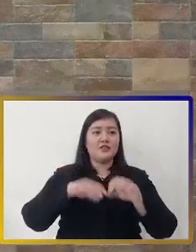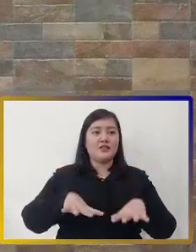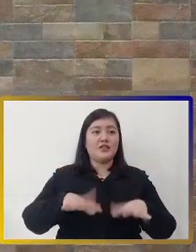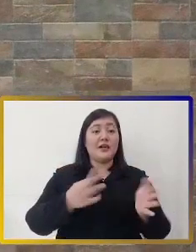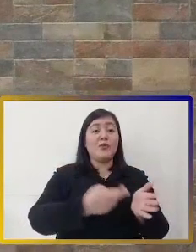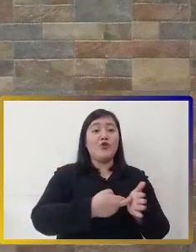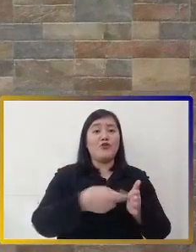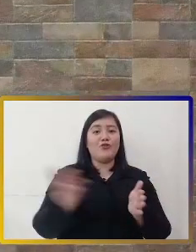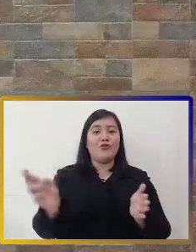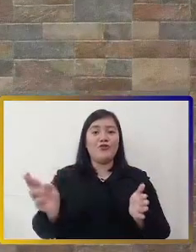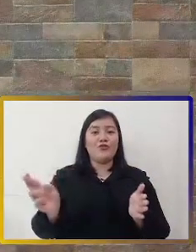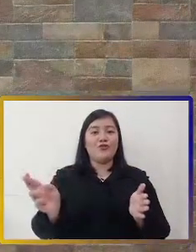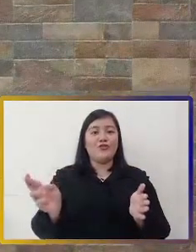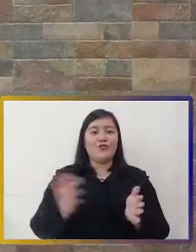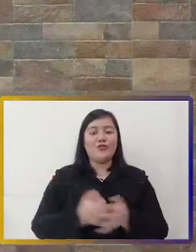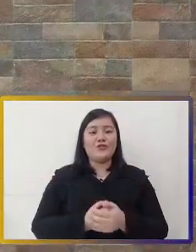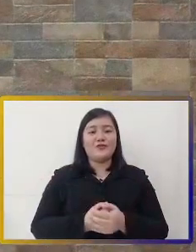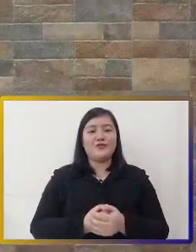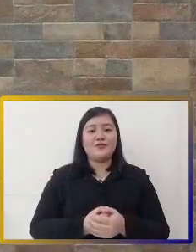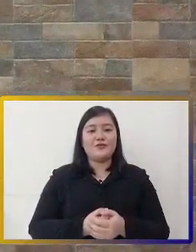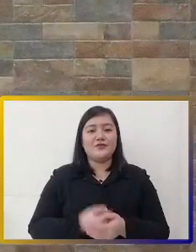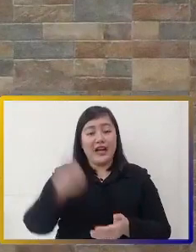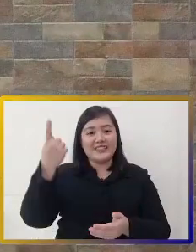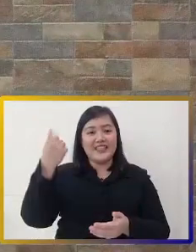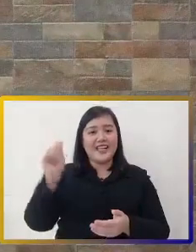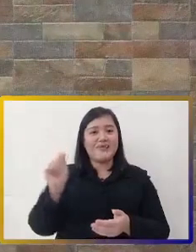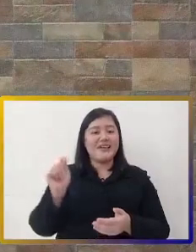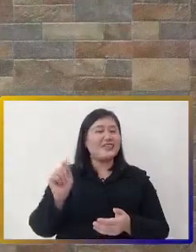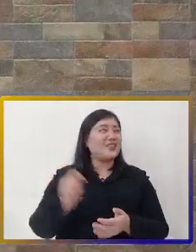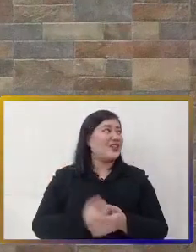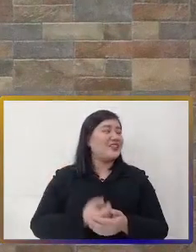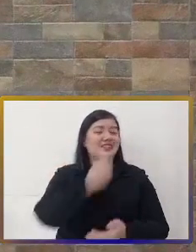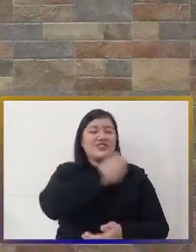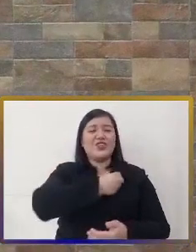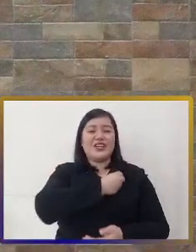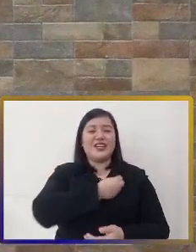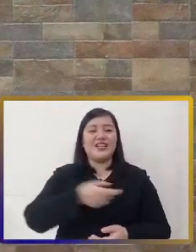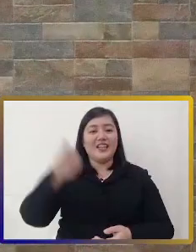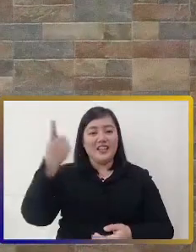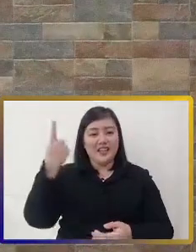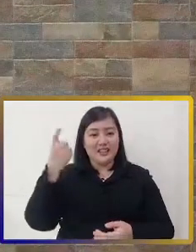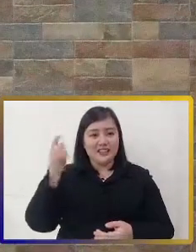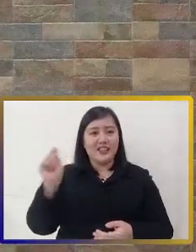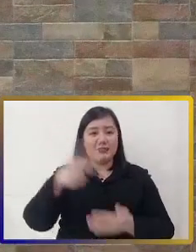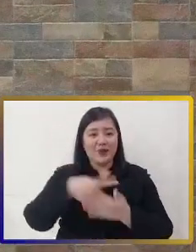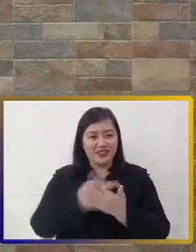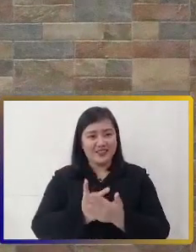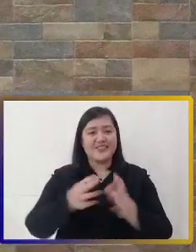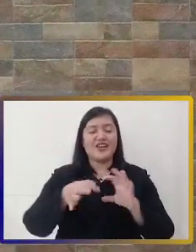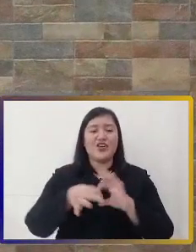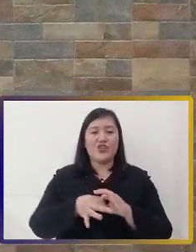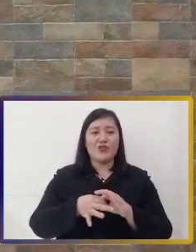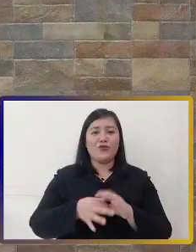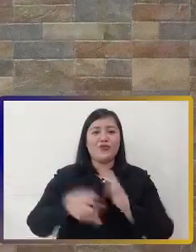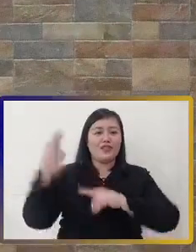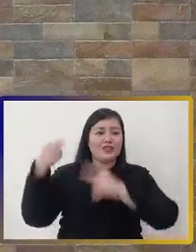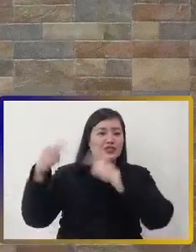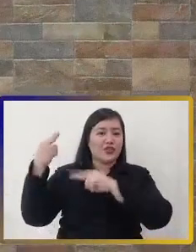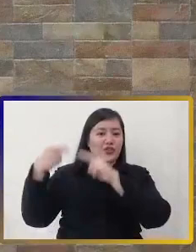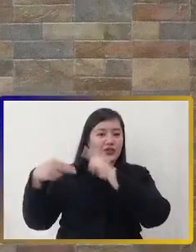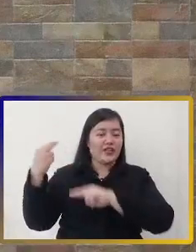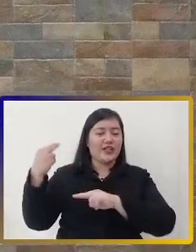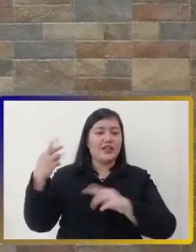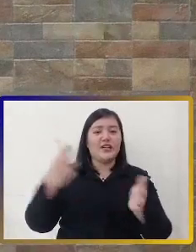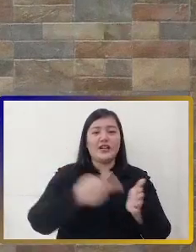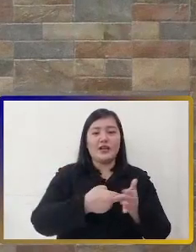sa pag-unawa ng the line of historical elimination. You see, kung